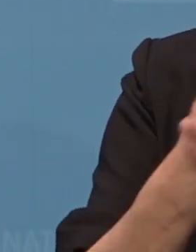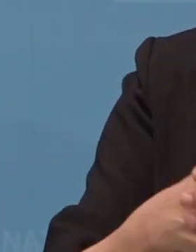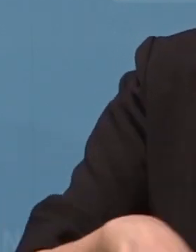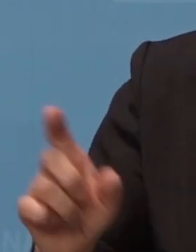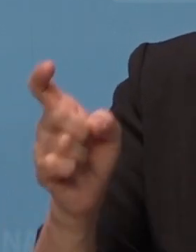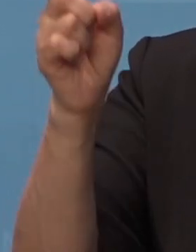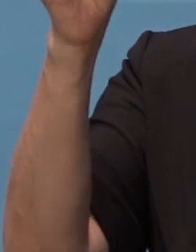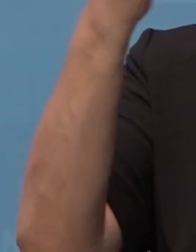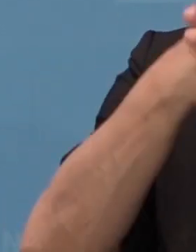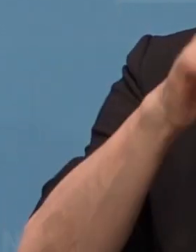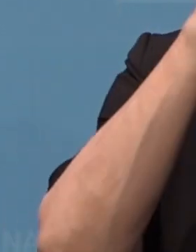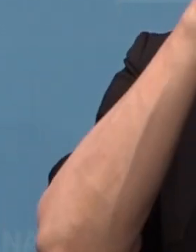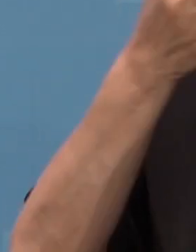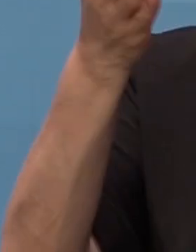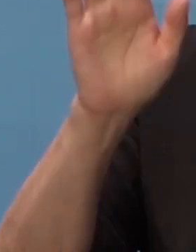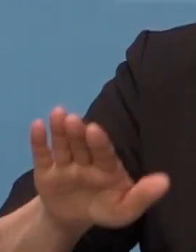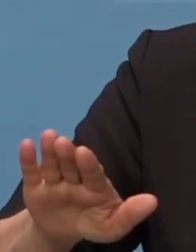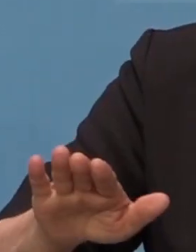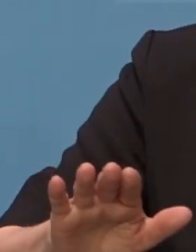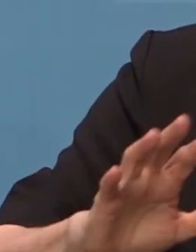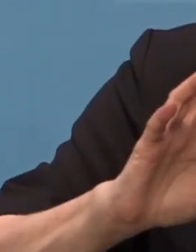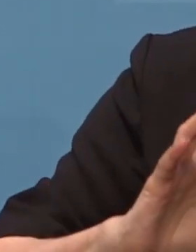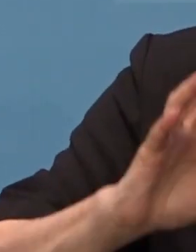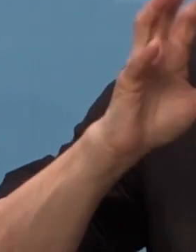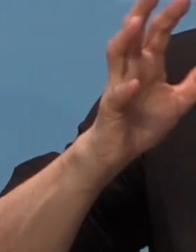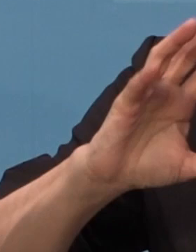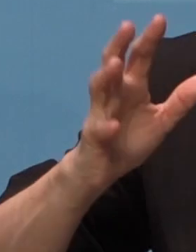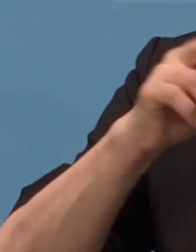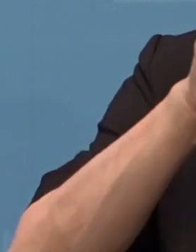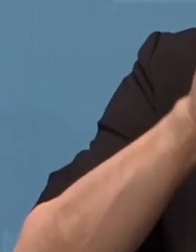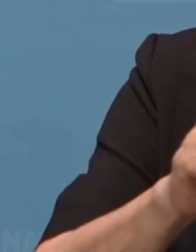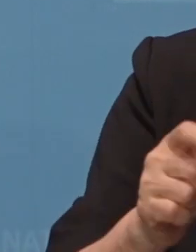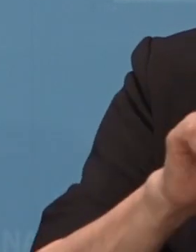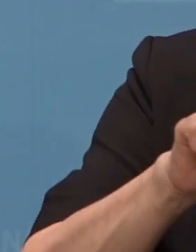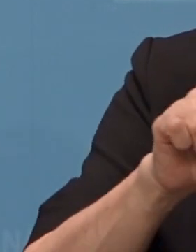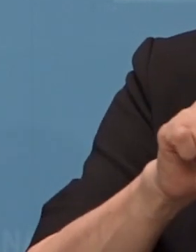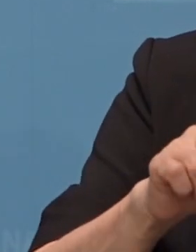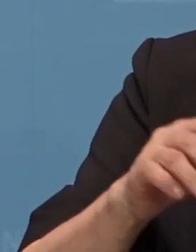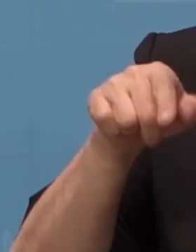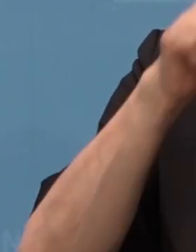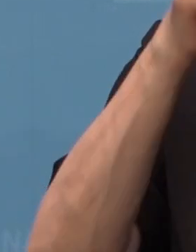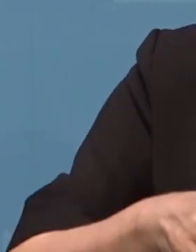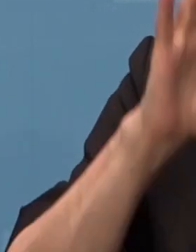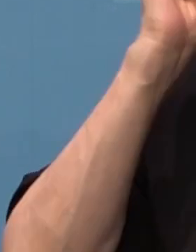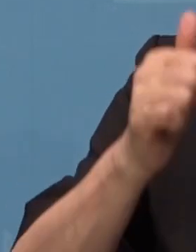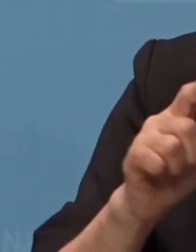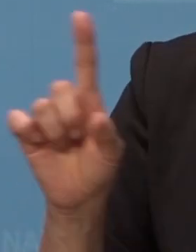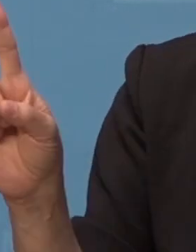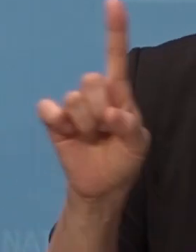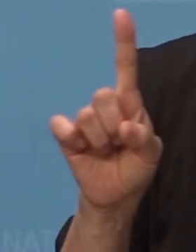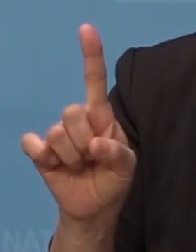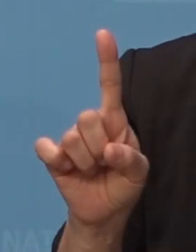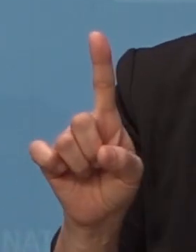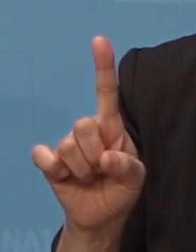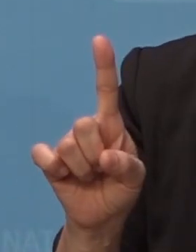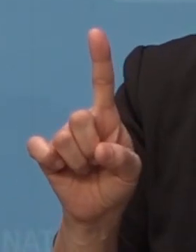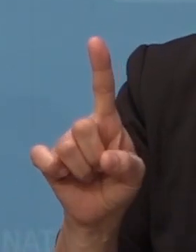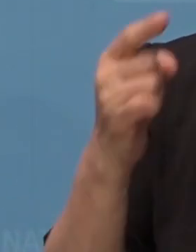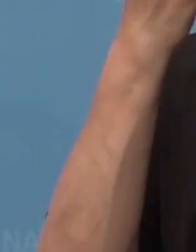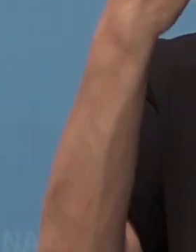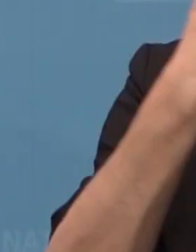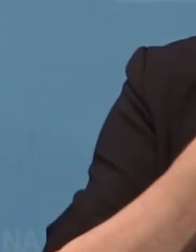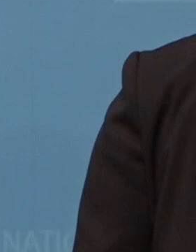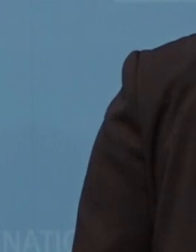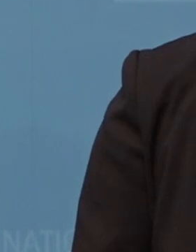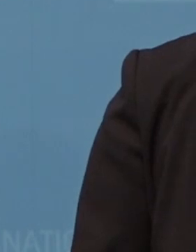치열한 각축을 벌이고 있는데 국제외교 무대에서 윤석열 대통령은 도대체 무엇을 한 것인지 묻지 않을